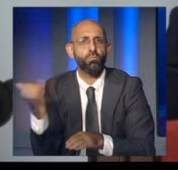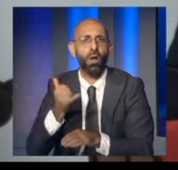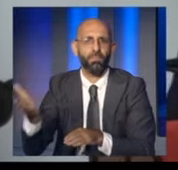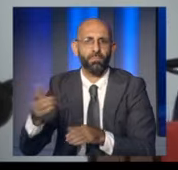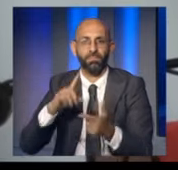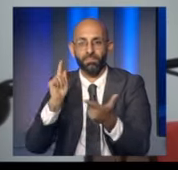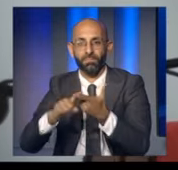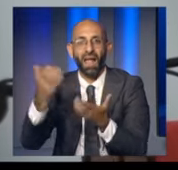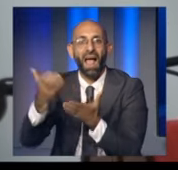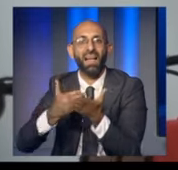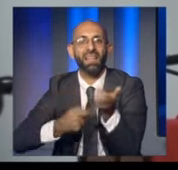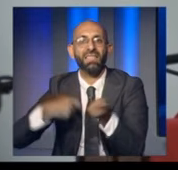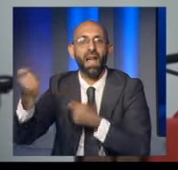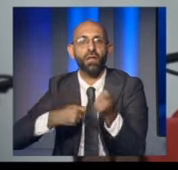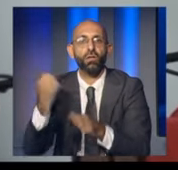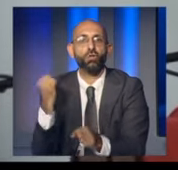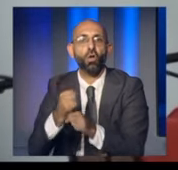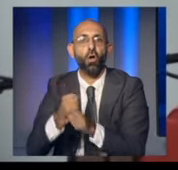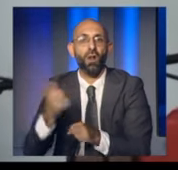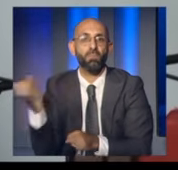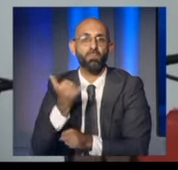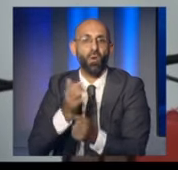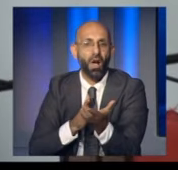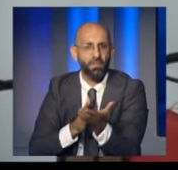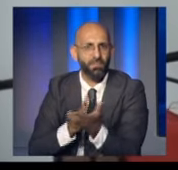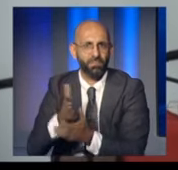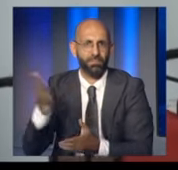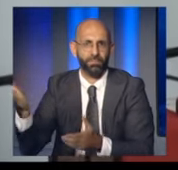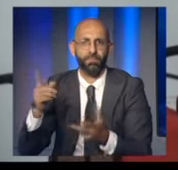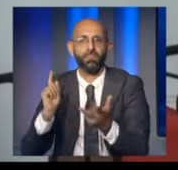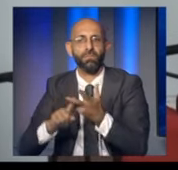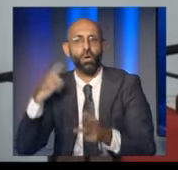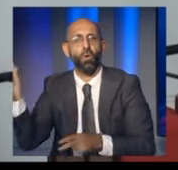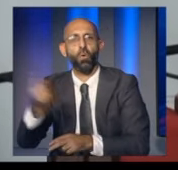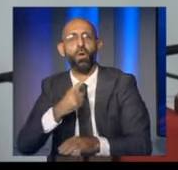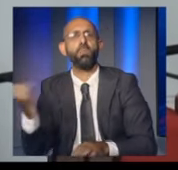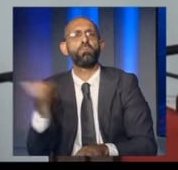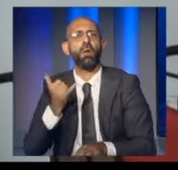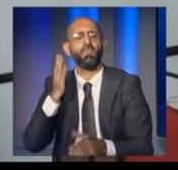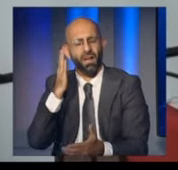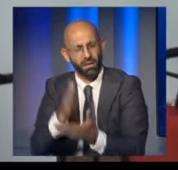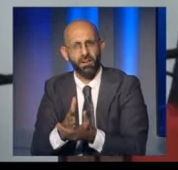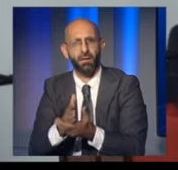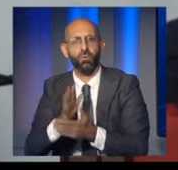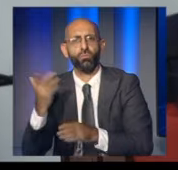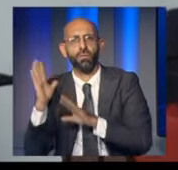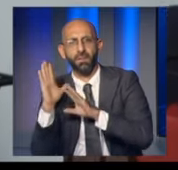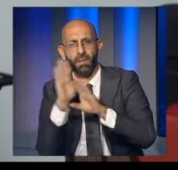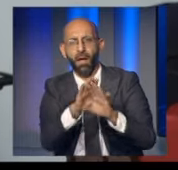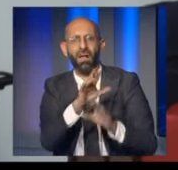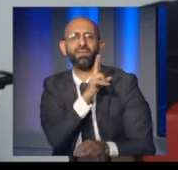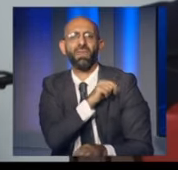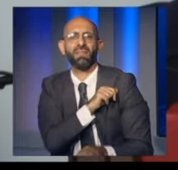هو الدعم الحقيقي لغزة، ولبنان الذي فيه رئيس الجمهورية هو الدعم الحقيقي لغزة، ولبنان الذي